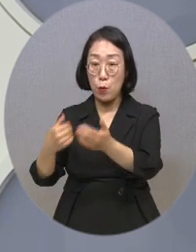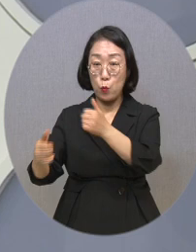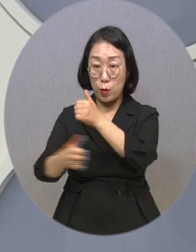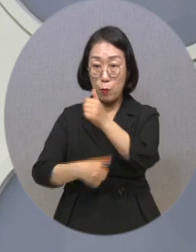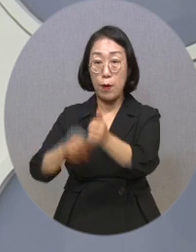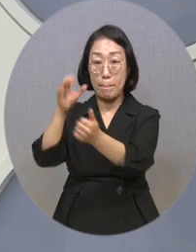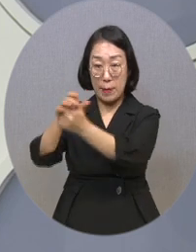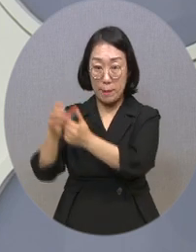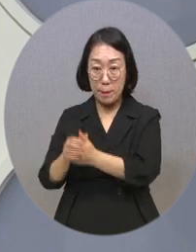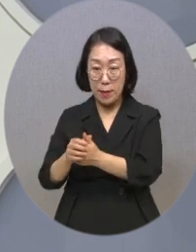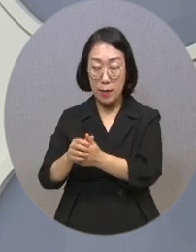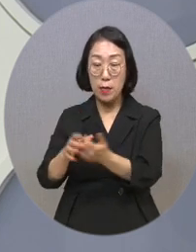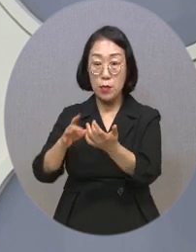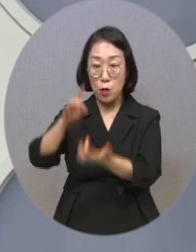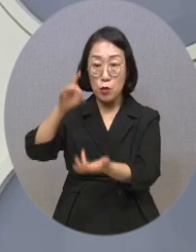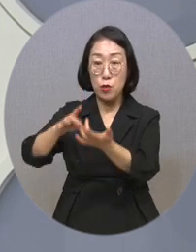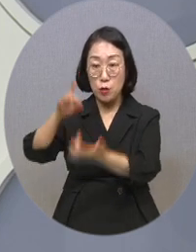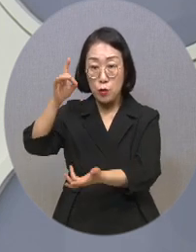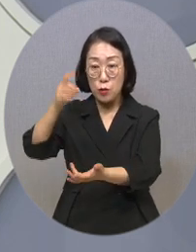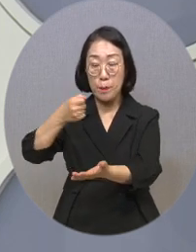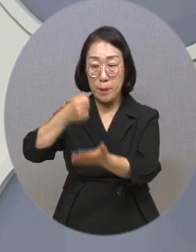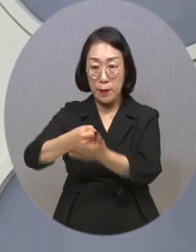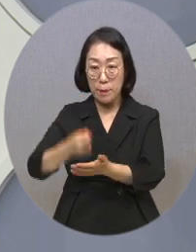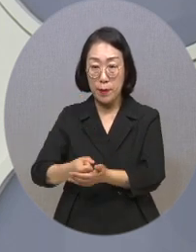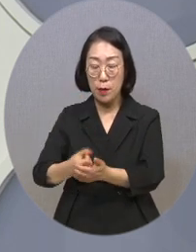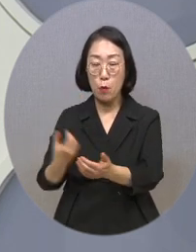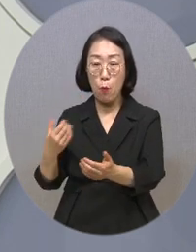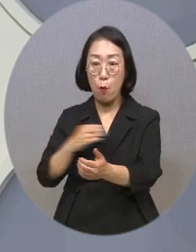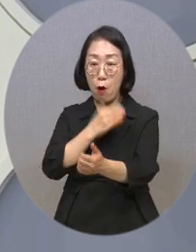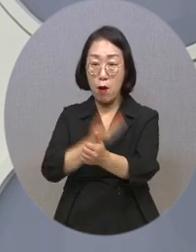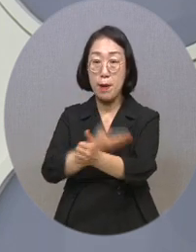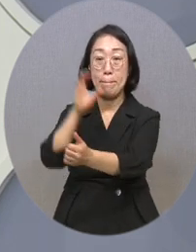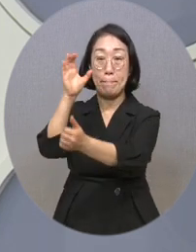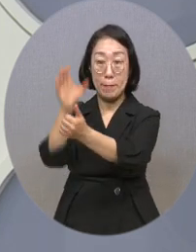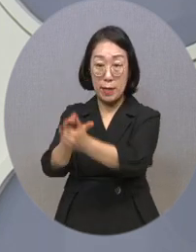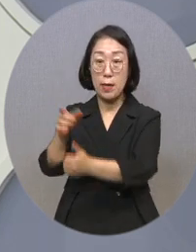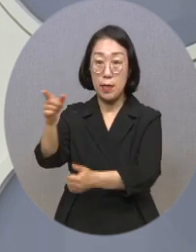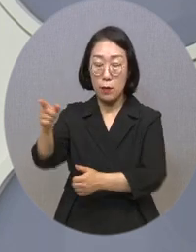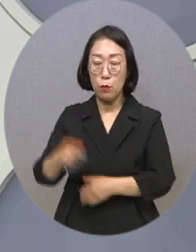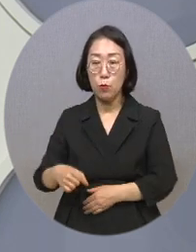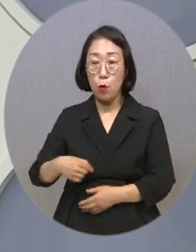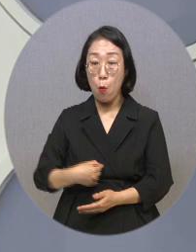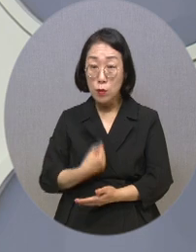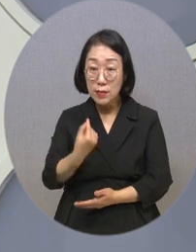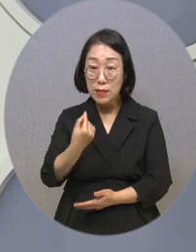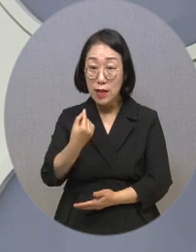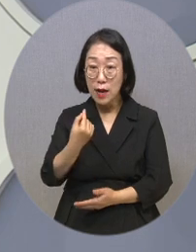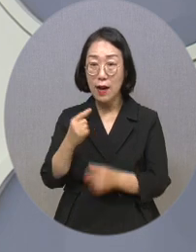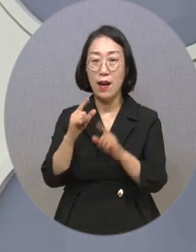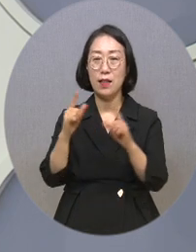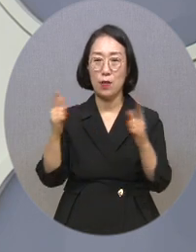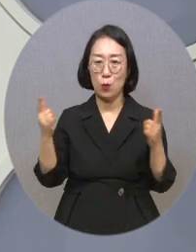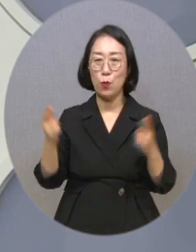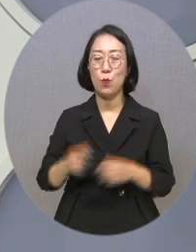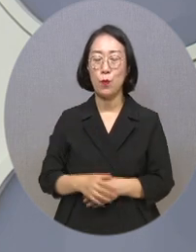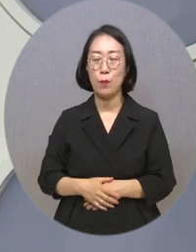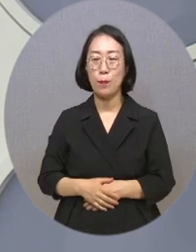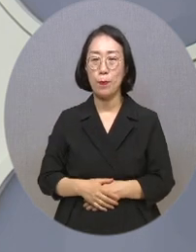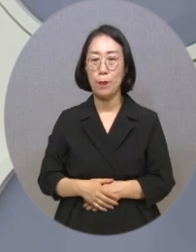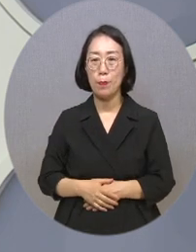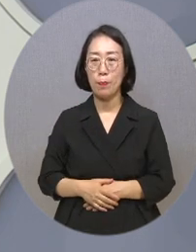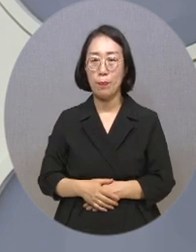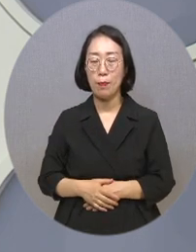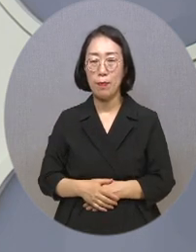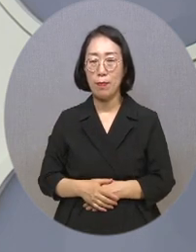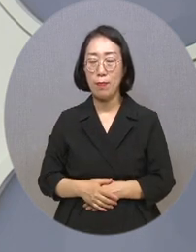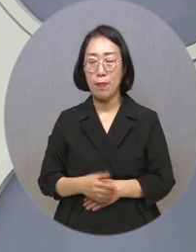선정권을 드려서 그걸 선정하게 하고요. 그리고 이제 저 혼자 만든 거가 아니니까 또 이제